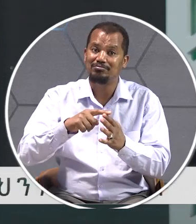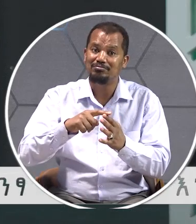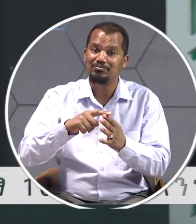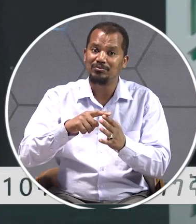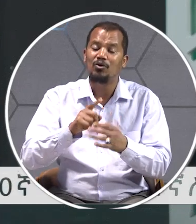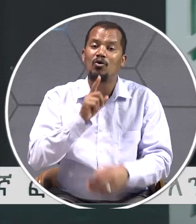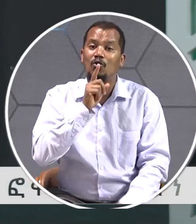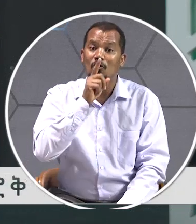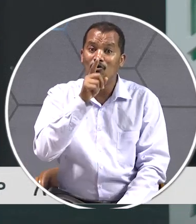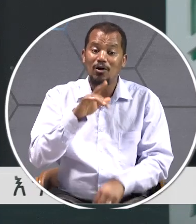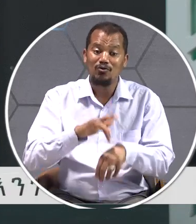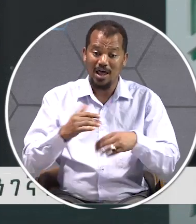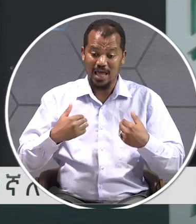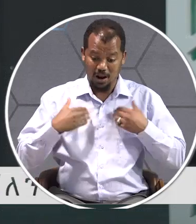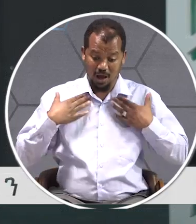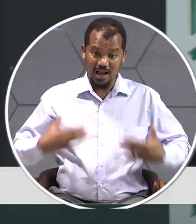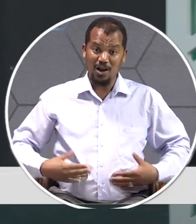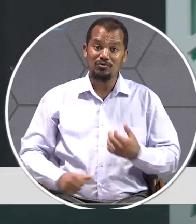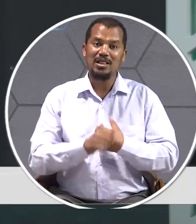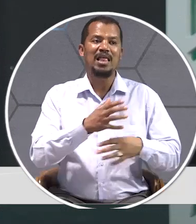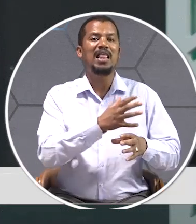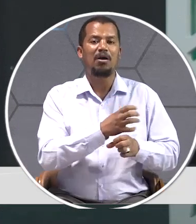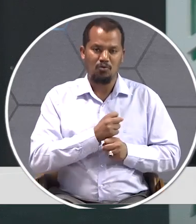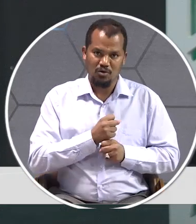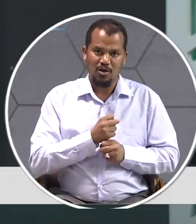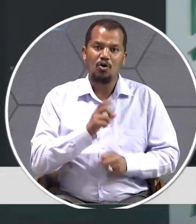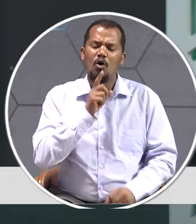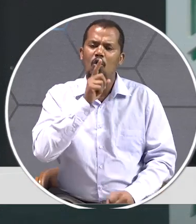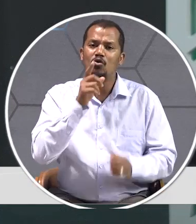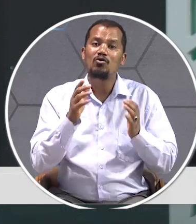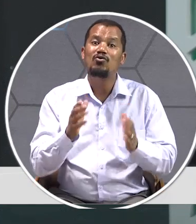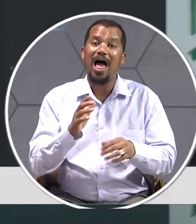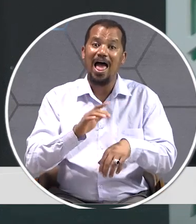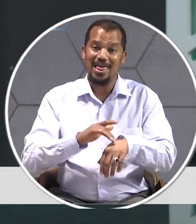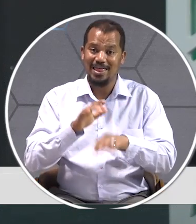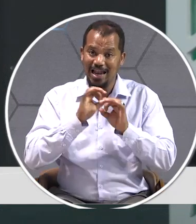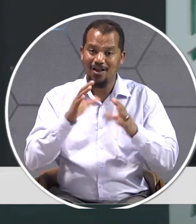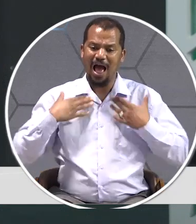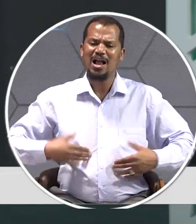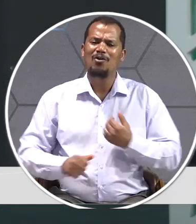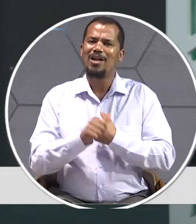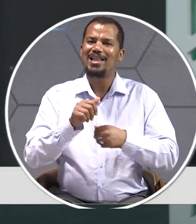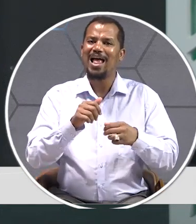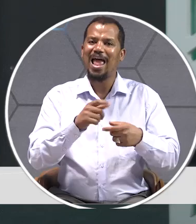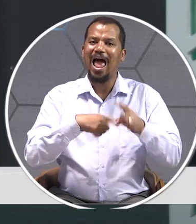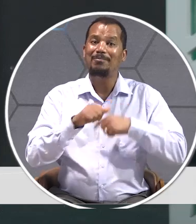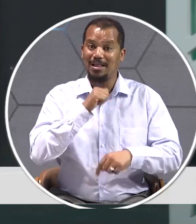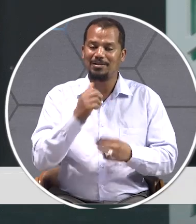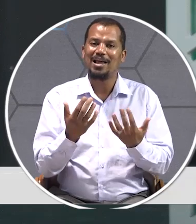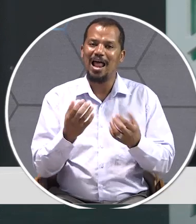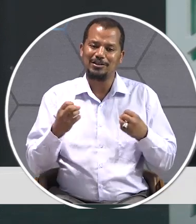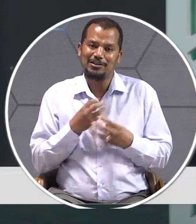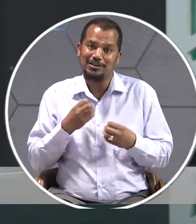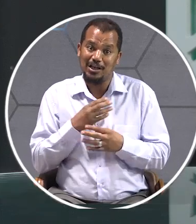ባለተራ እንግዲህ ኡነቱ ላይ ያለው አካል ጉዳተኛ ተቀብሎታል። ኡነቱ ላይ የሌለው ለጊዜው አካል ጉዳተኛ ያልሆነው